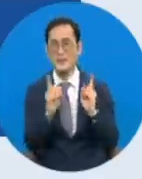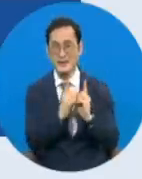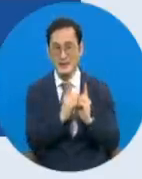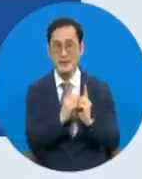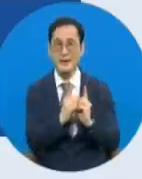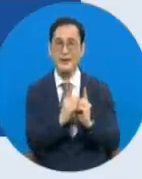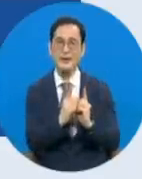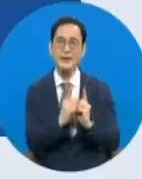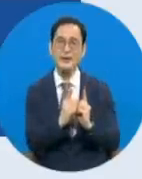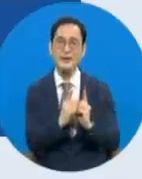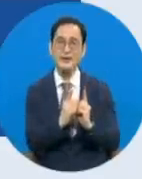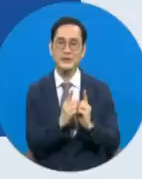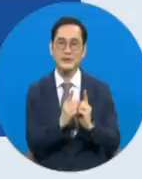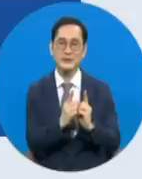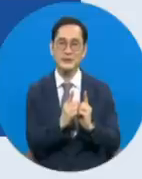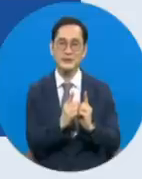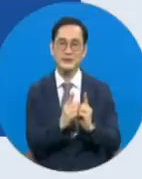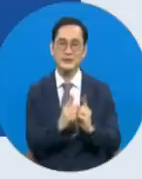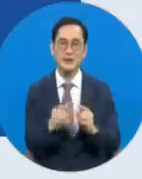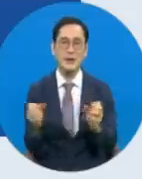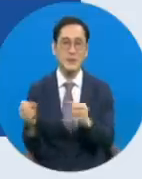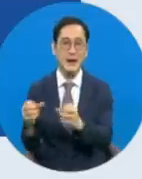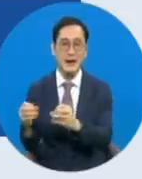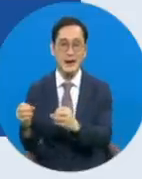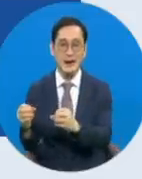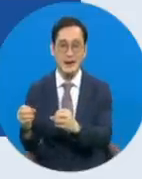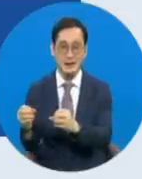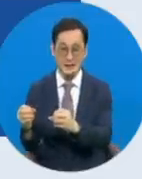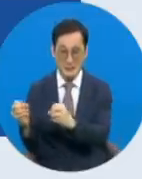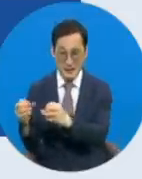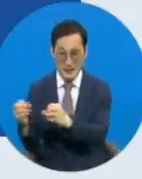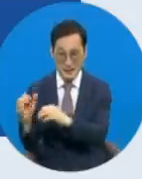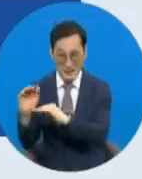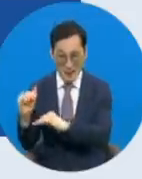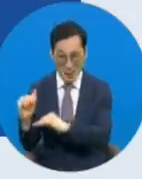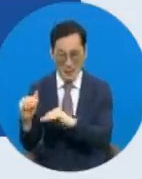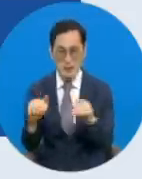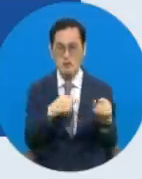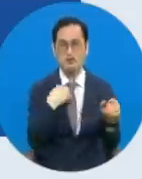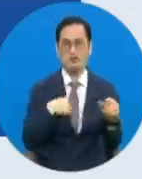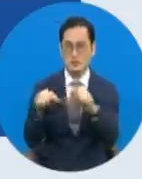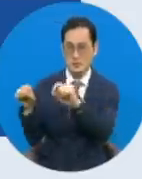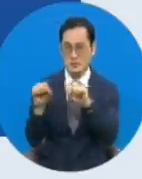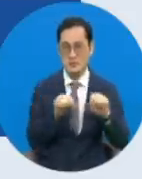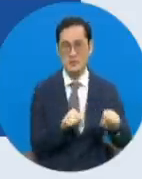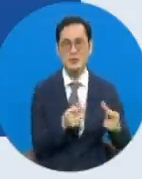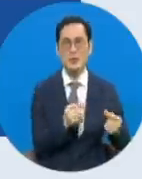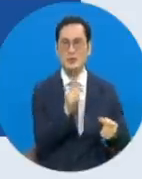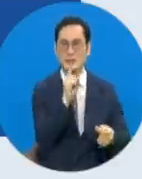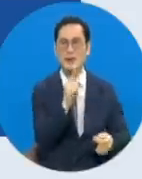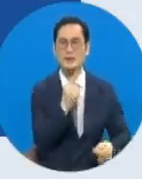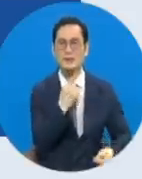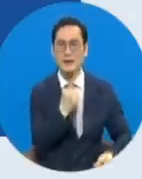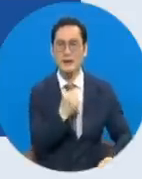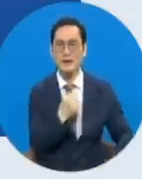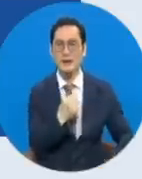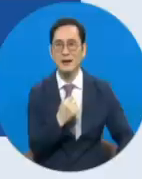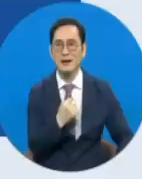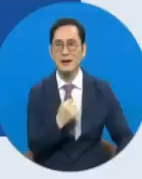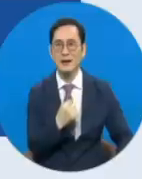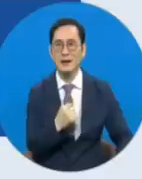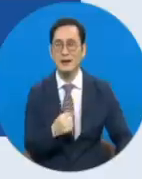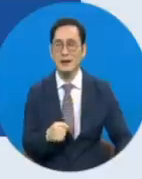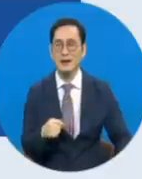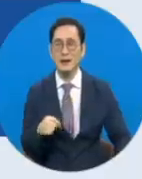얘기를 했다는 것이죠. 네. 그리고 2013년도 12월에 박근혜 대통령, 당시 부통령이었죠. 네.